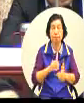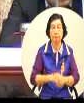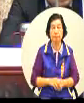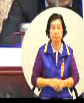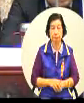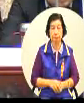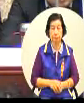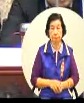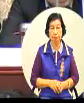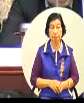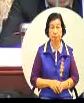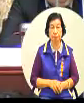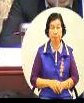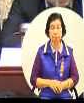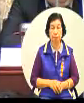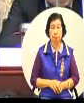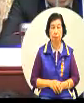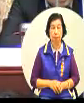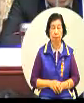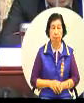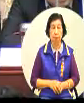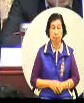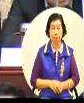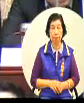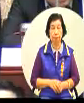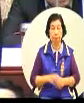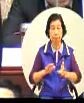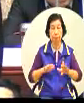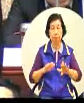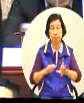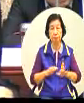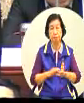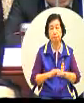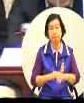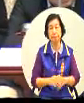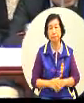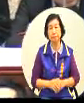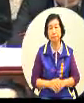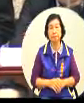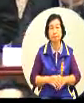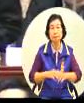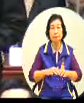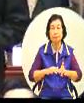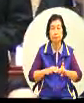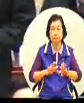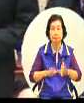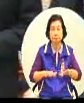谢谢副议长，谢谢伊斯坦大议员哈。伊斯坦大议员一直持续关